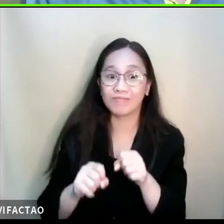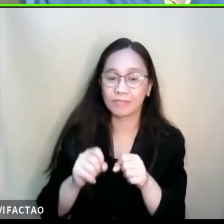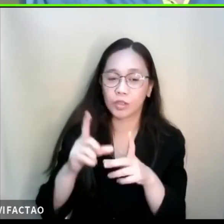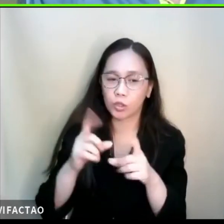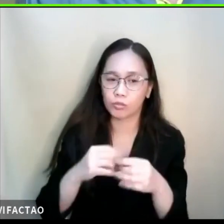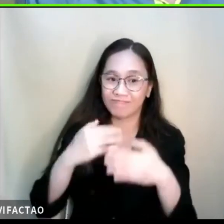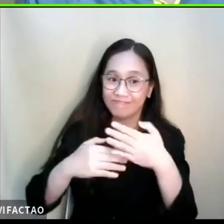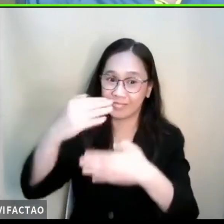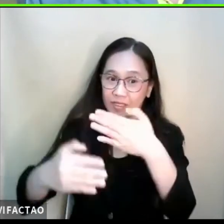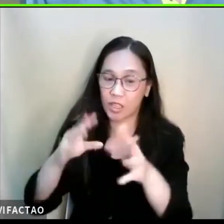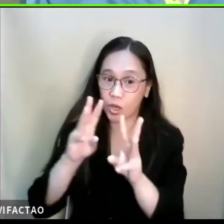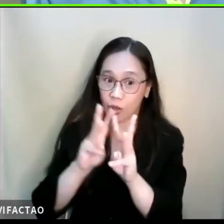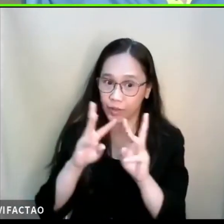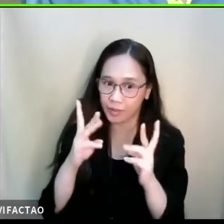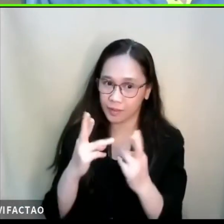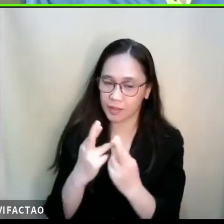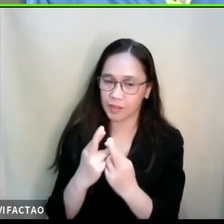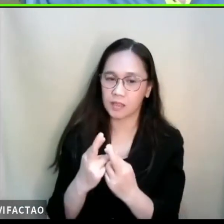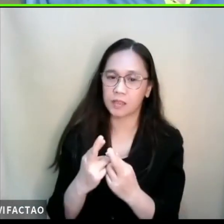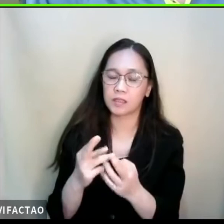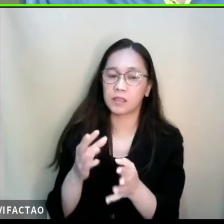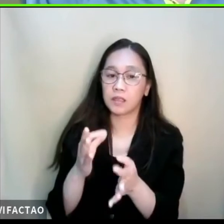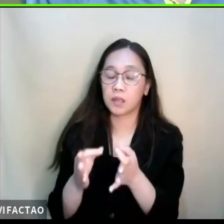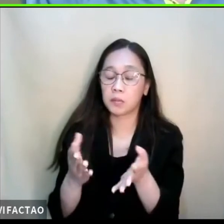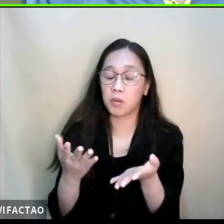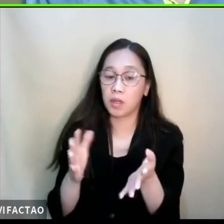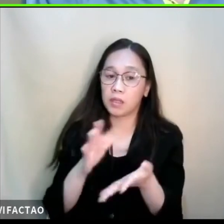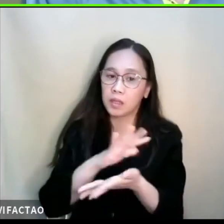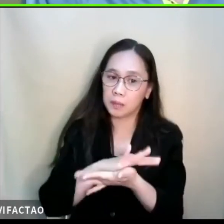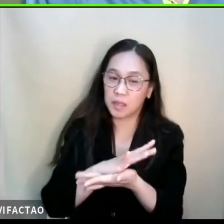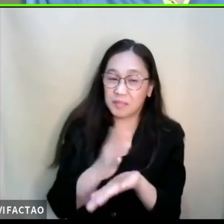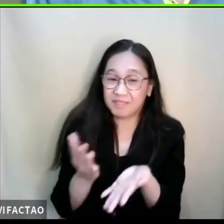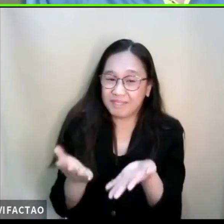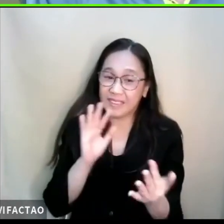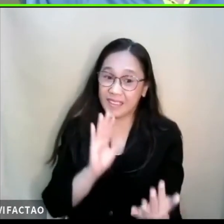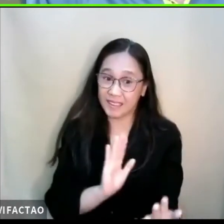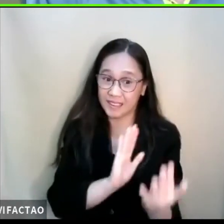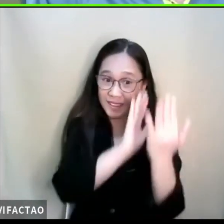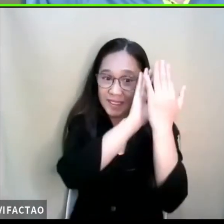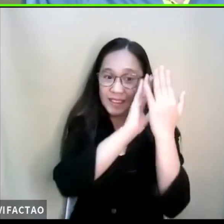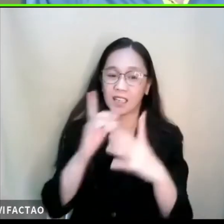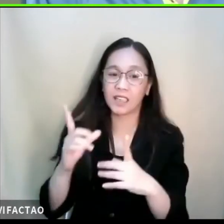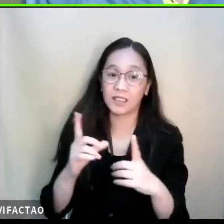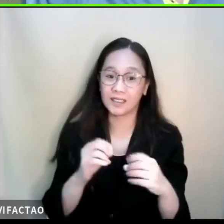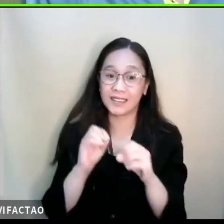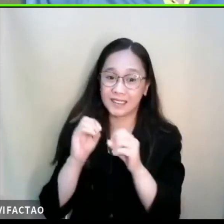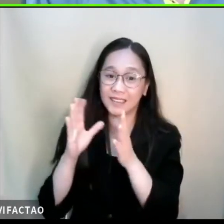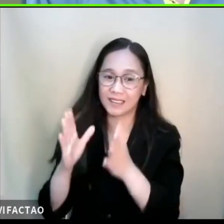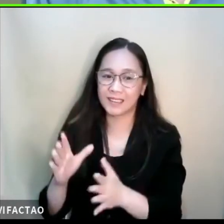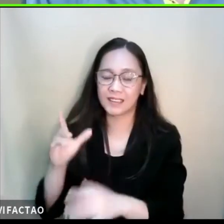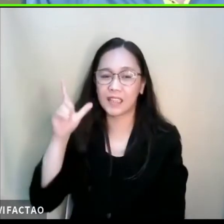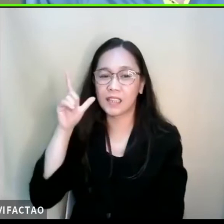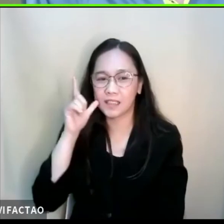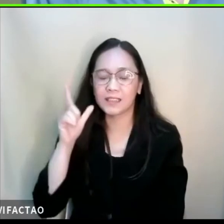of webinars, no, kung wala siguro pandemic, baka face to face to, no, ikakandak natin Teacher Landa, no,